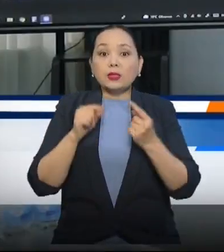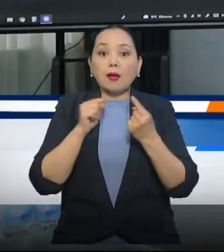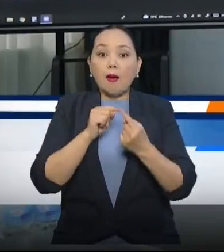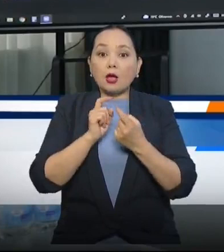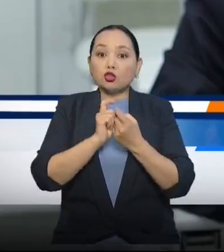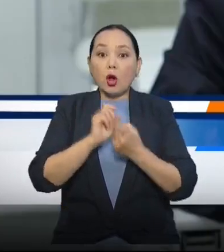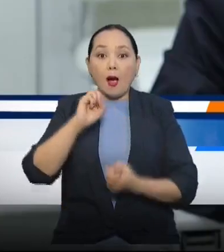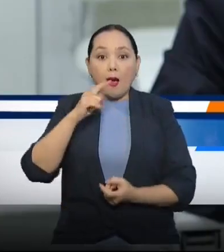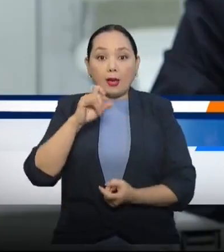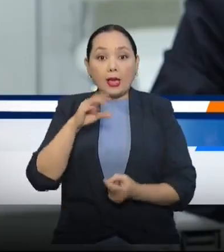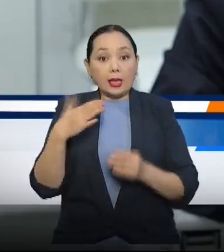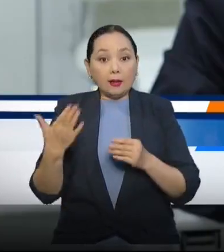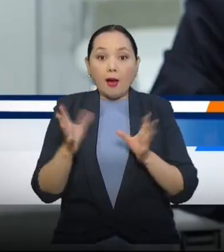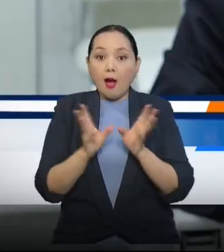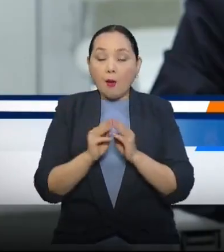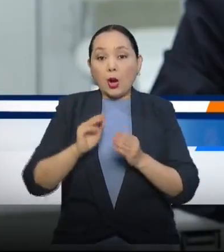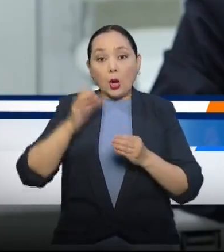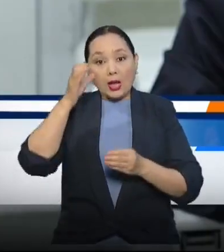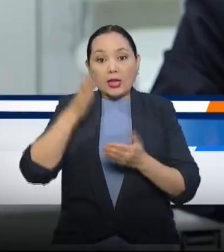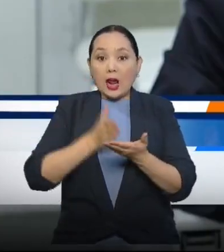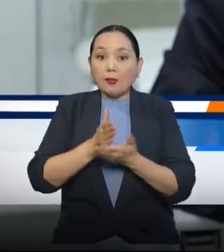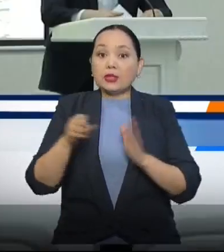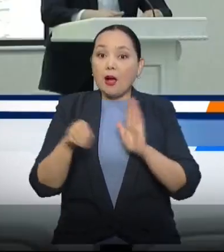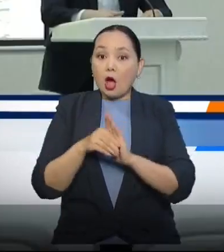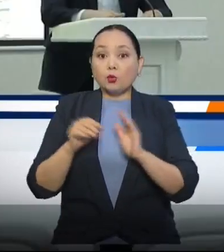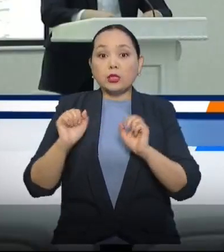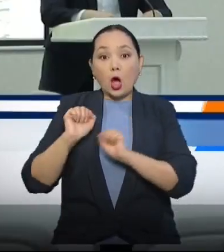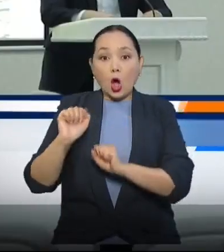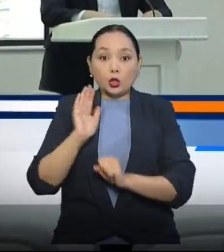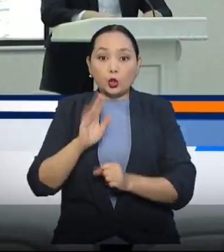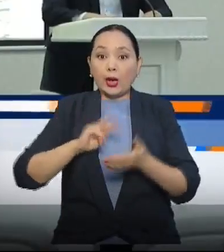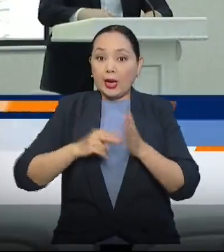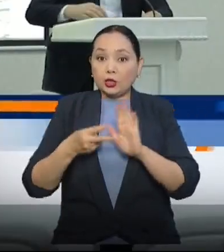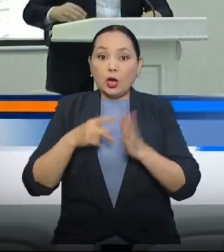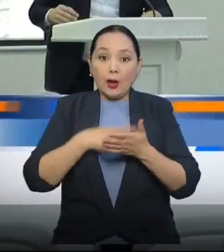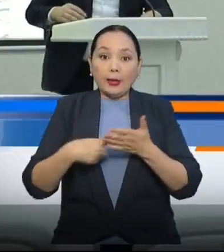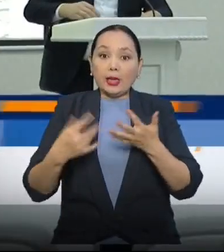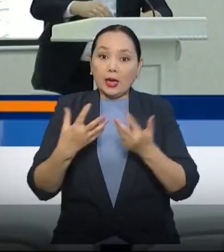kurashish agentligi hamkorligida ta'lim sohasida korrupsiyaning oldini olish bo'yicha rejalar belgilab olindi.